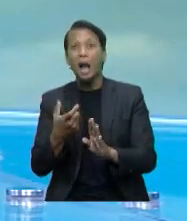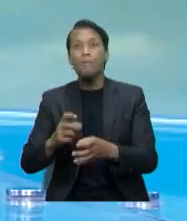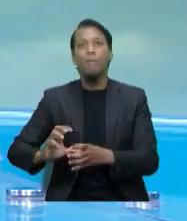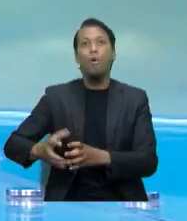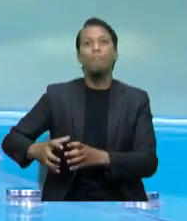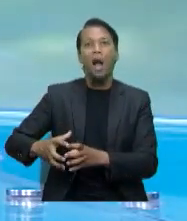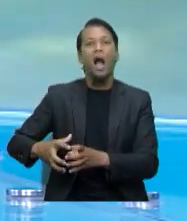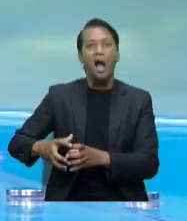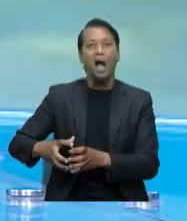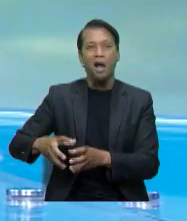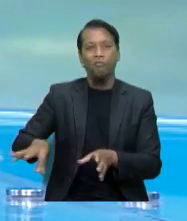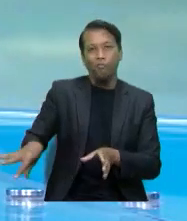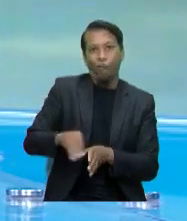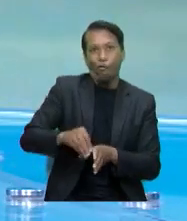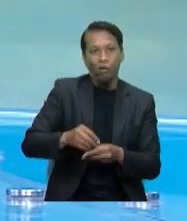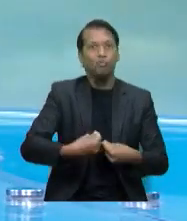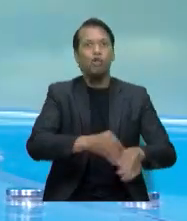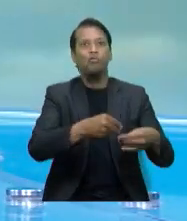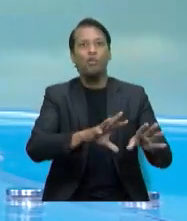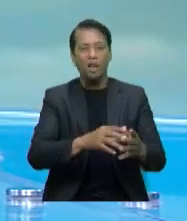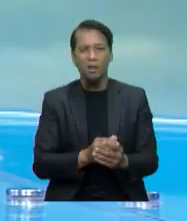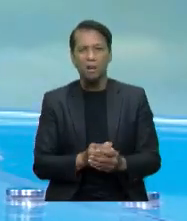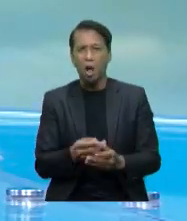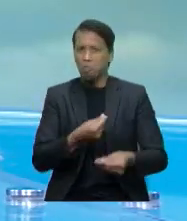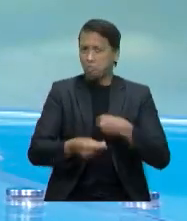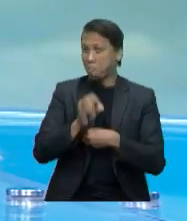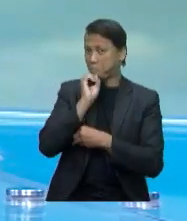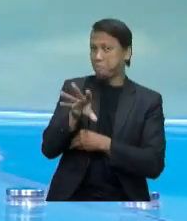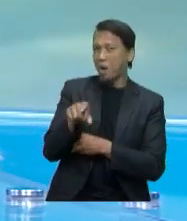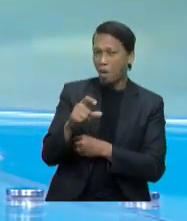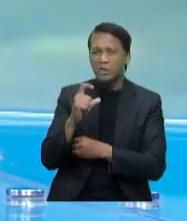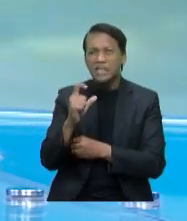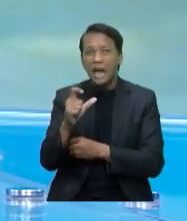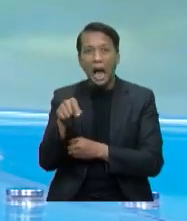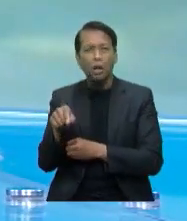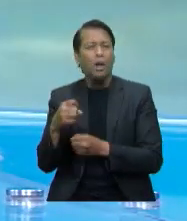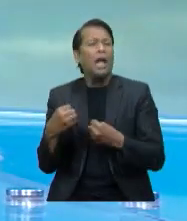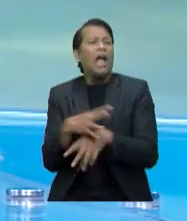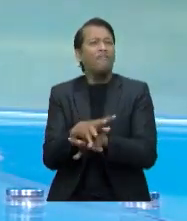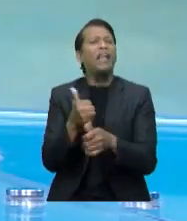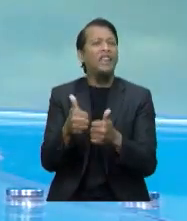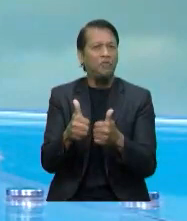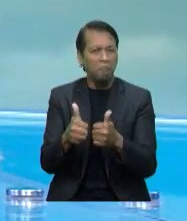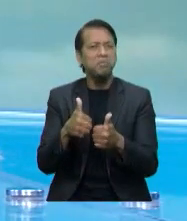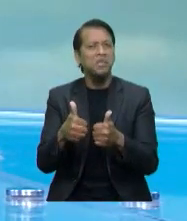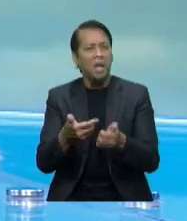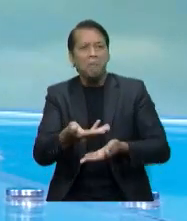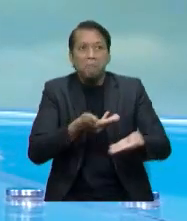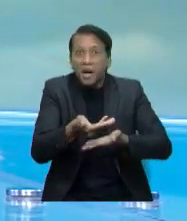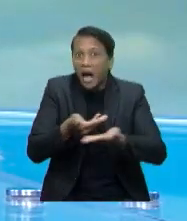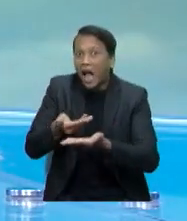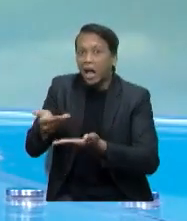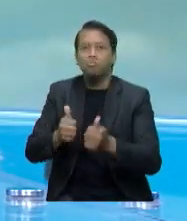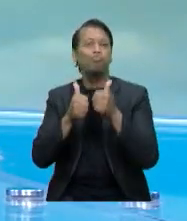menjual minyak goreng curah kepada para pelanggannya. Menurut pedagang, cara itu dinilai lebih efektif dan efisien untuk melayani pelanggan.